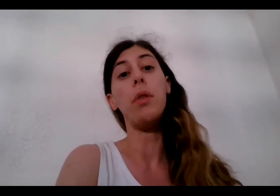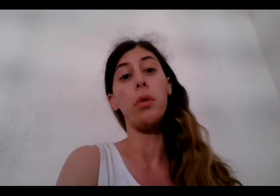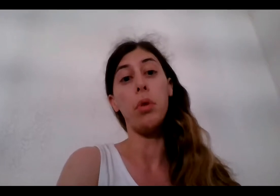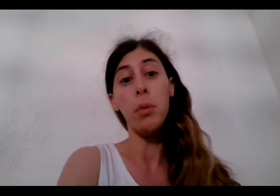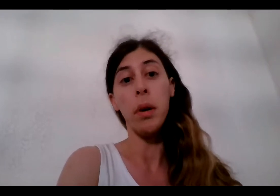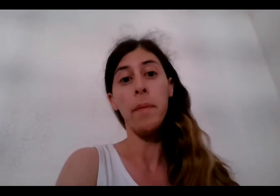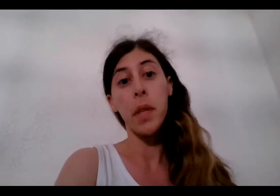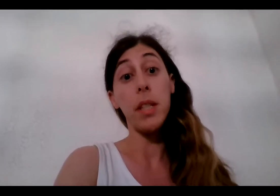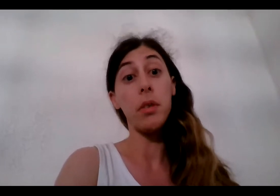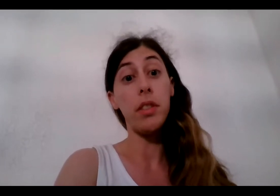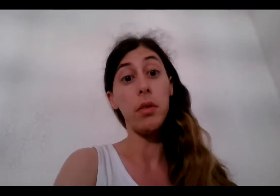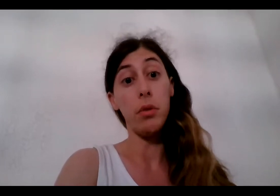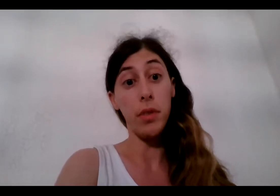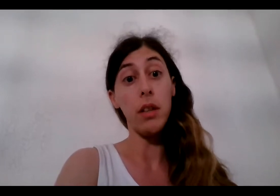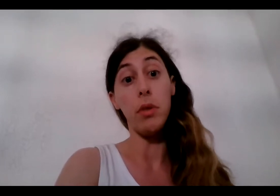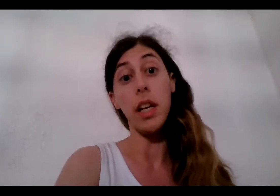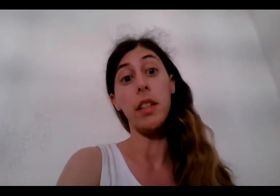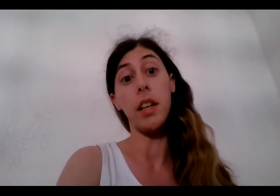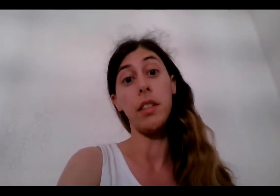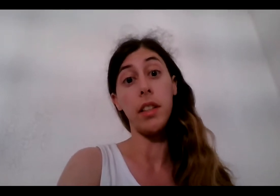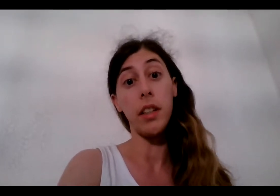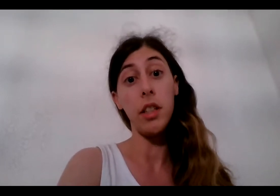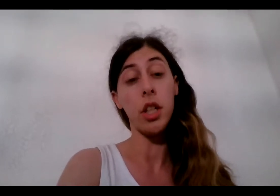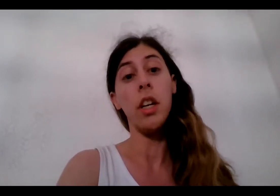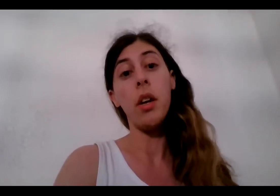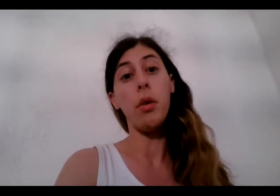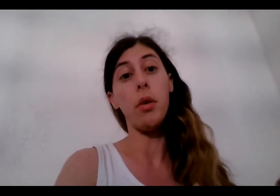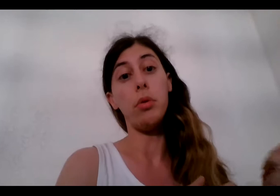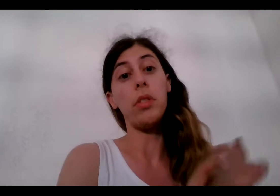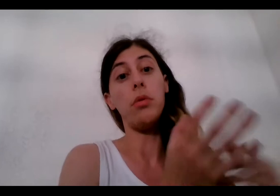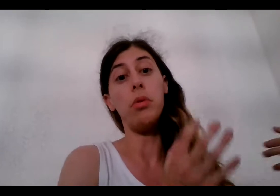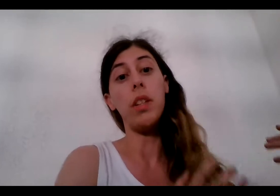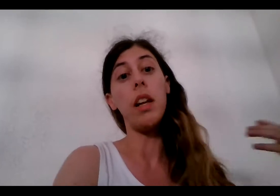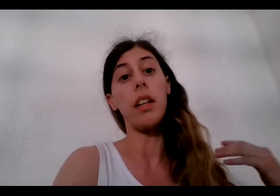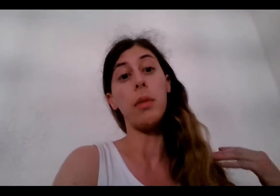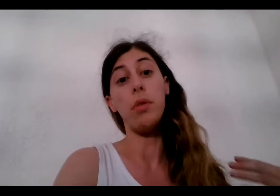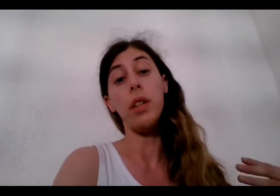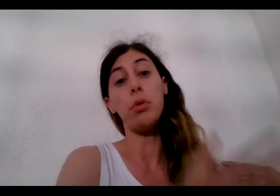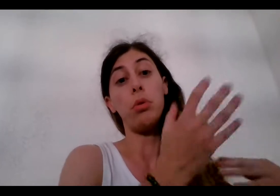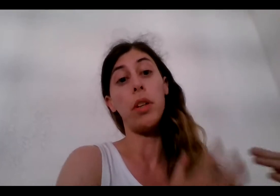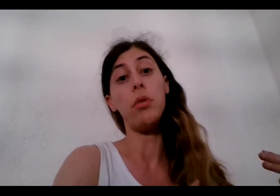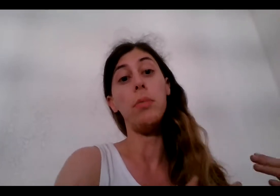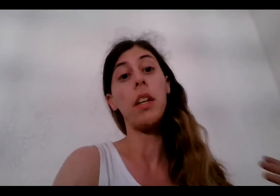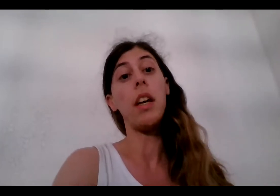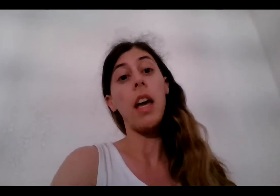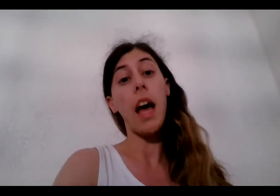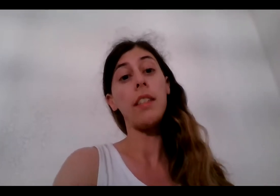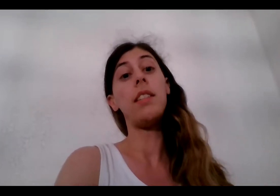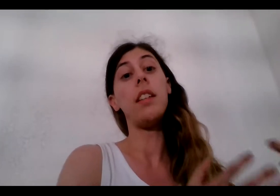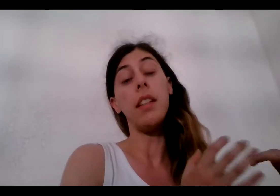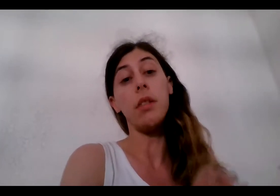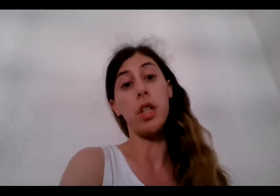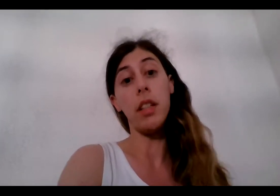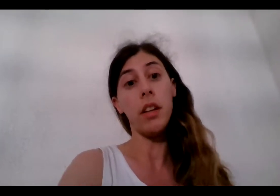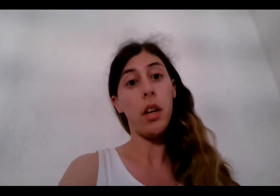plus pauvres d'Europe, mais c'est aussi une ville où il y a des quartiers très riches. Donc c'est une ville qui a un profil socio-économique